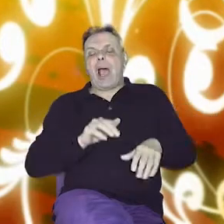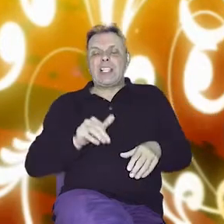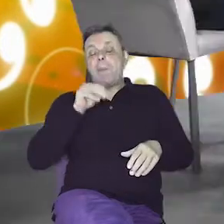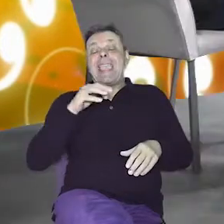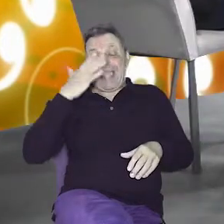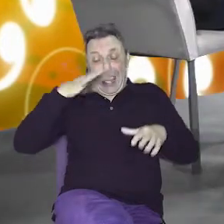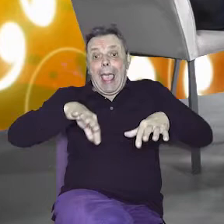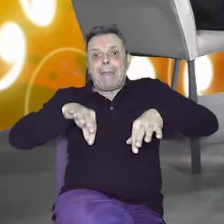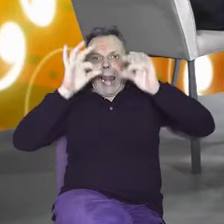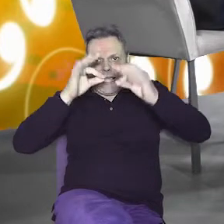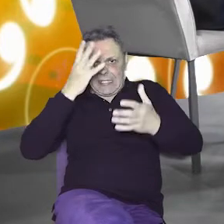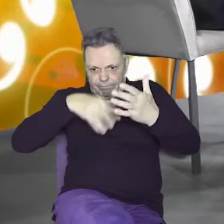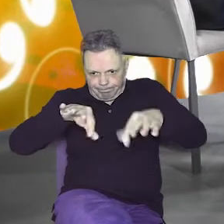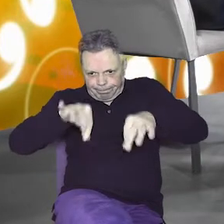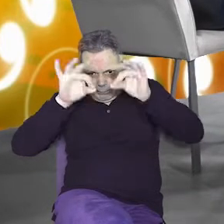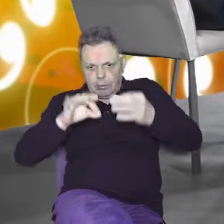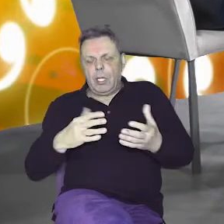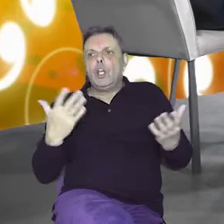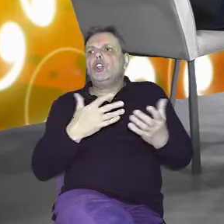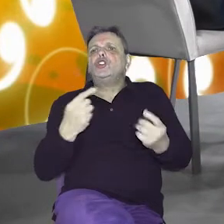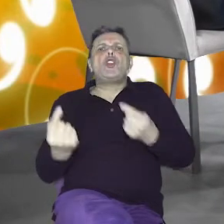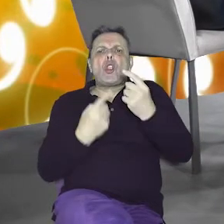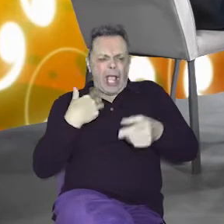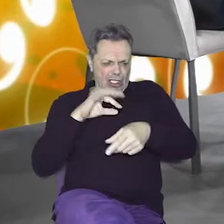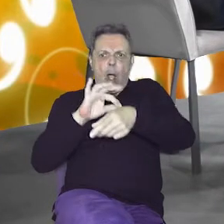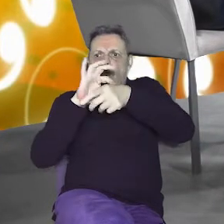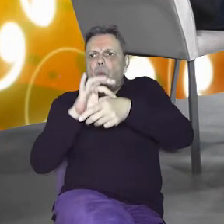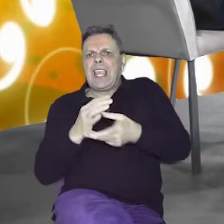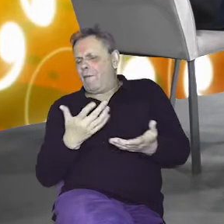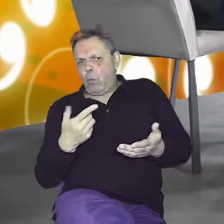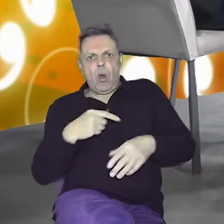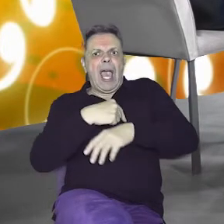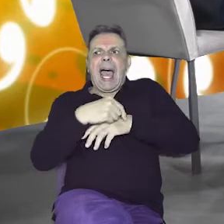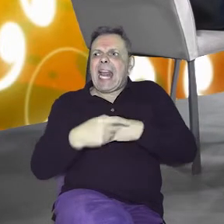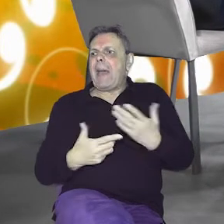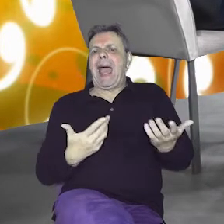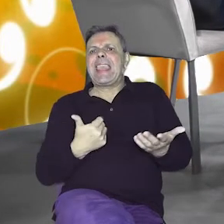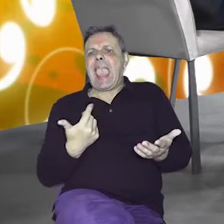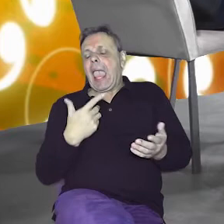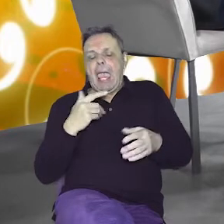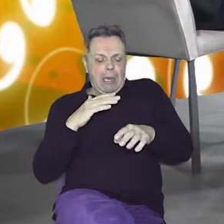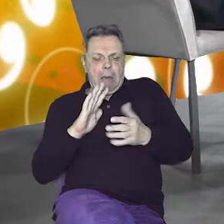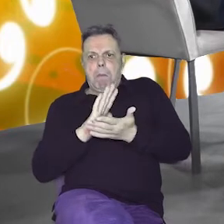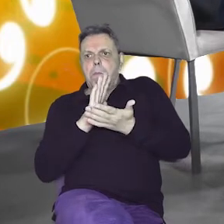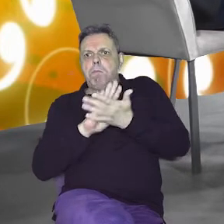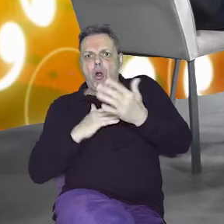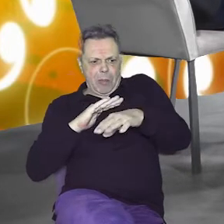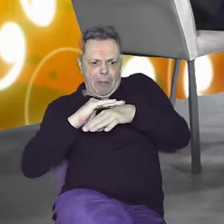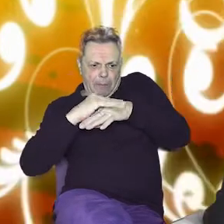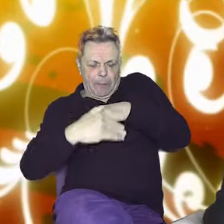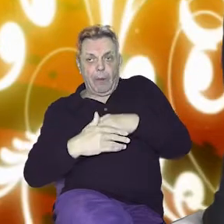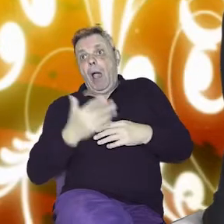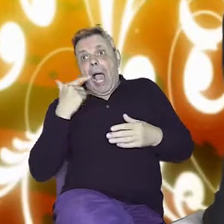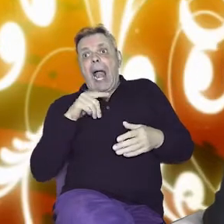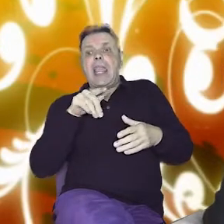Te rane u principu probleme sa cirkulacijom, ali i probleme i sa lokalnim nalazom. Dakle, što se događa